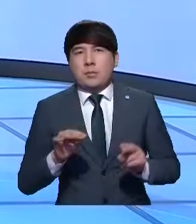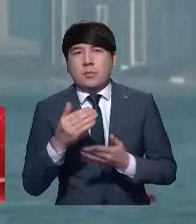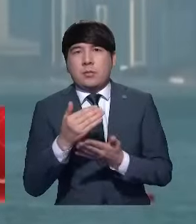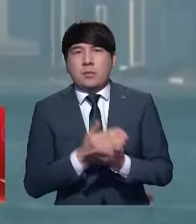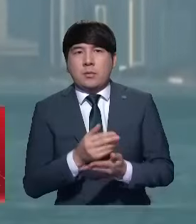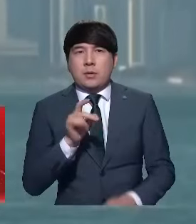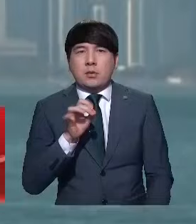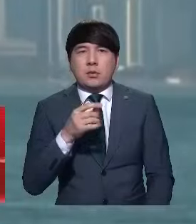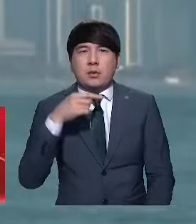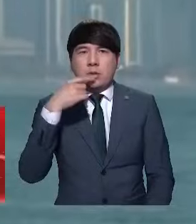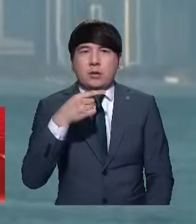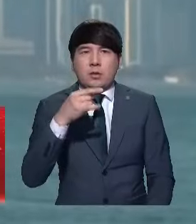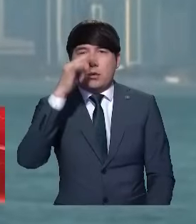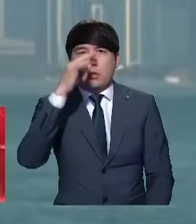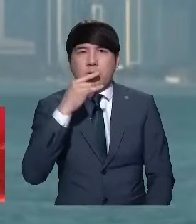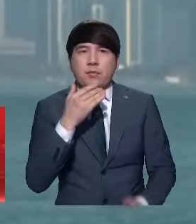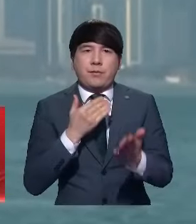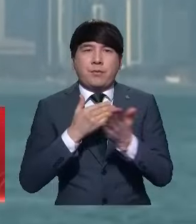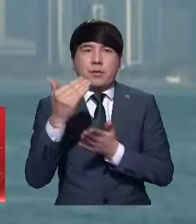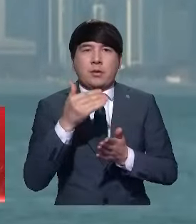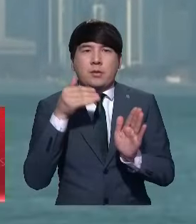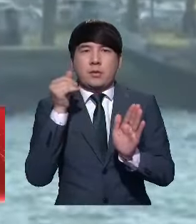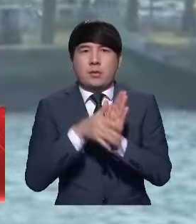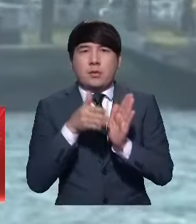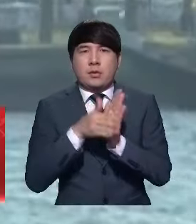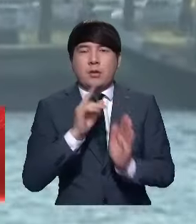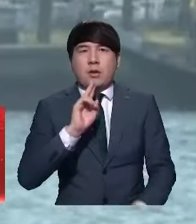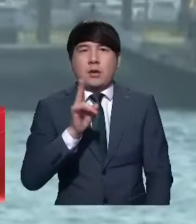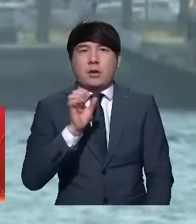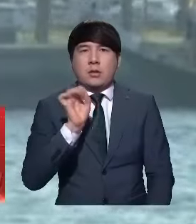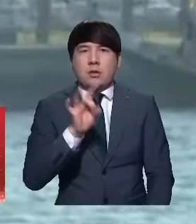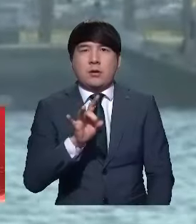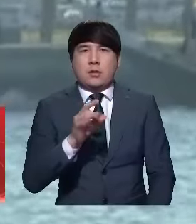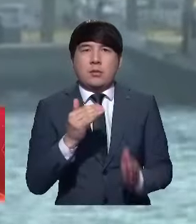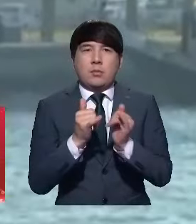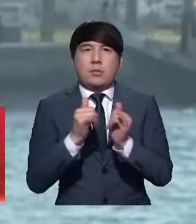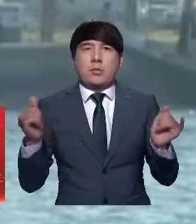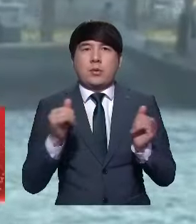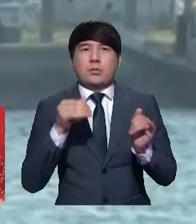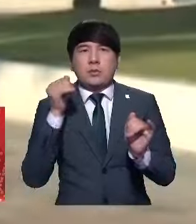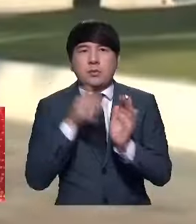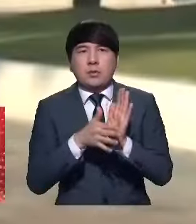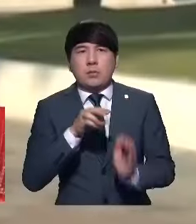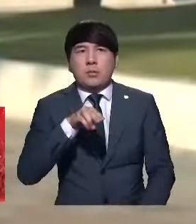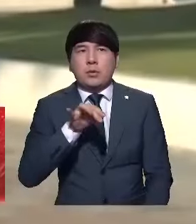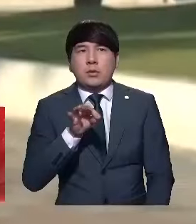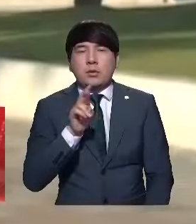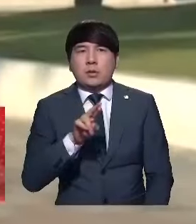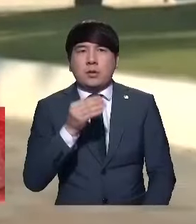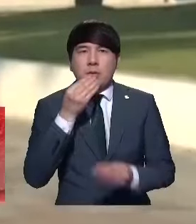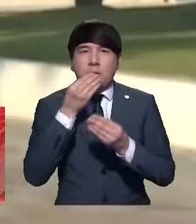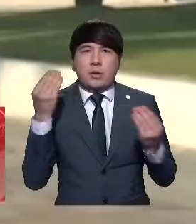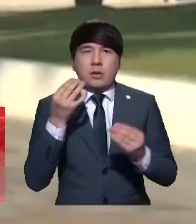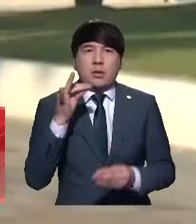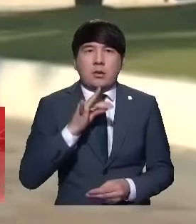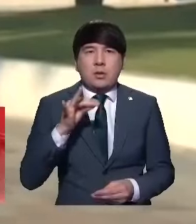По ее словам, Казахстан имеет высокую инвестиционную привлекательность, а Катар обладает большим инвестиционным потенциалом. Поэтому последние